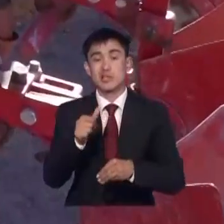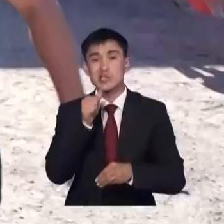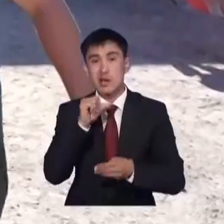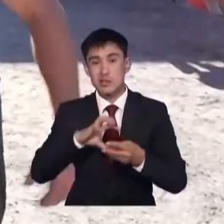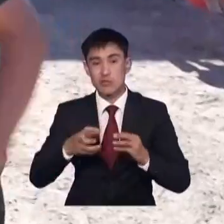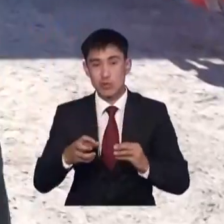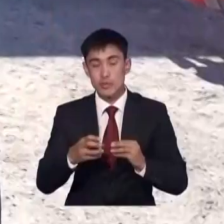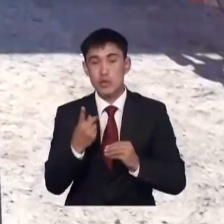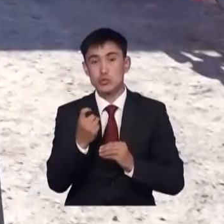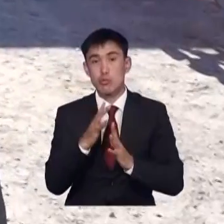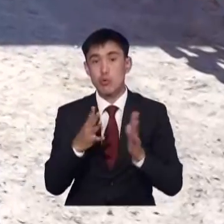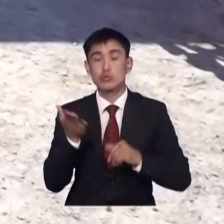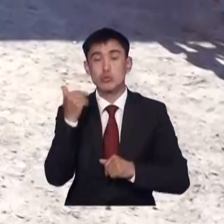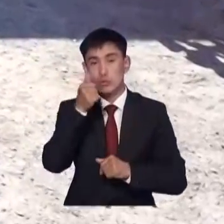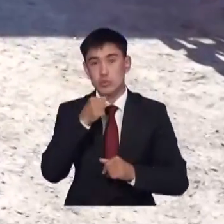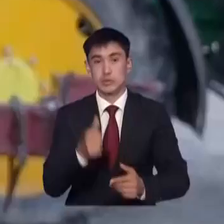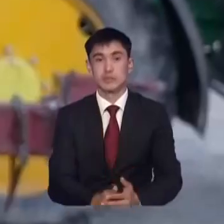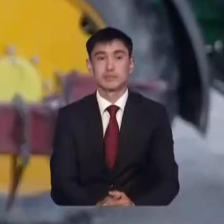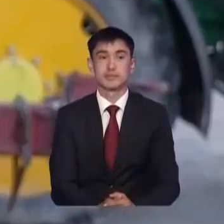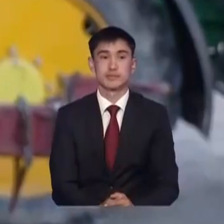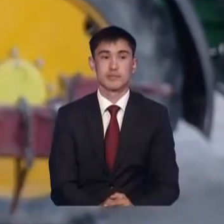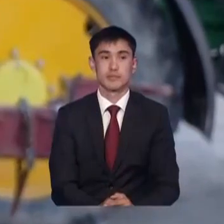свёклы что на 100 больше чем в прошлом